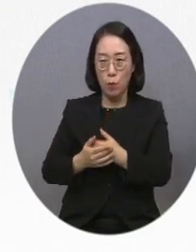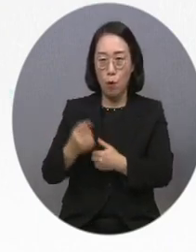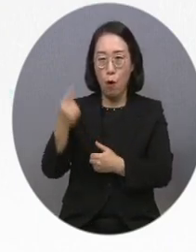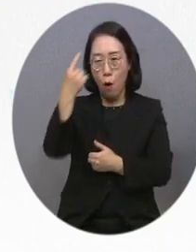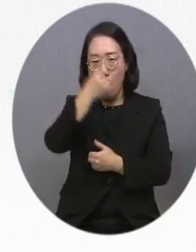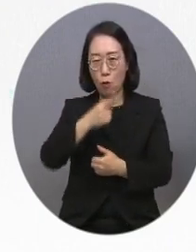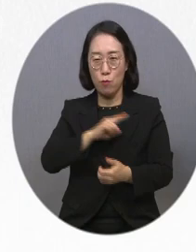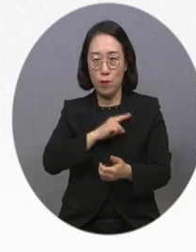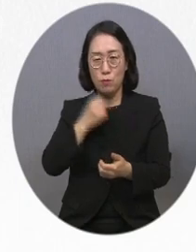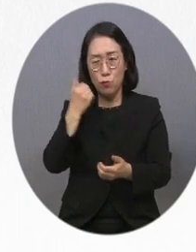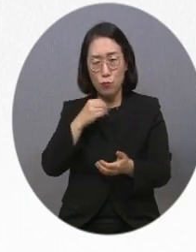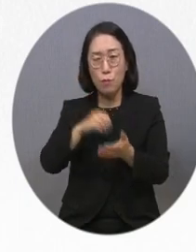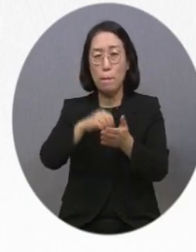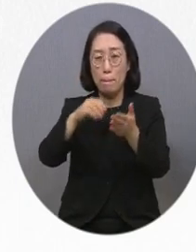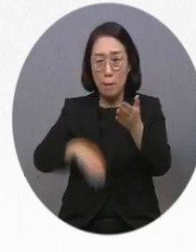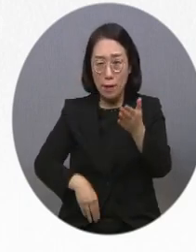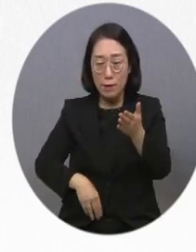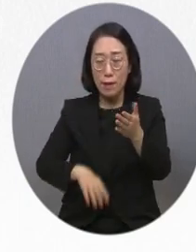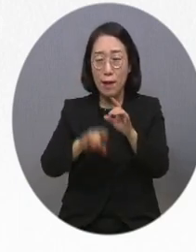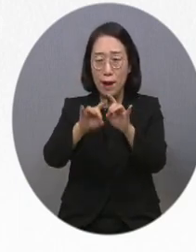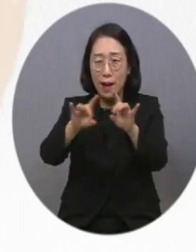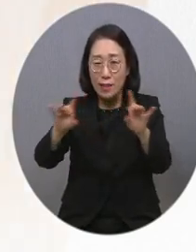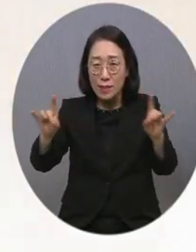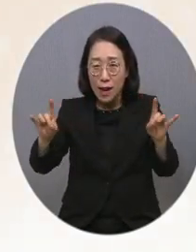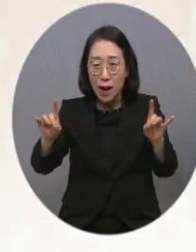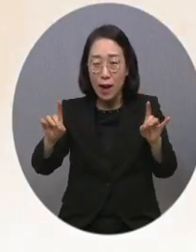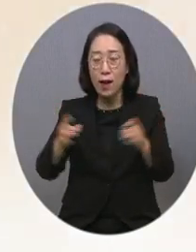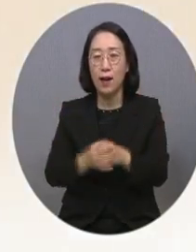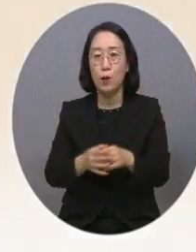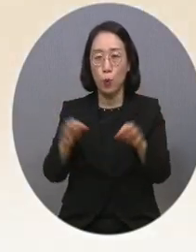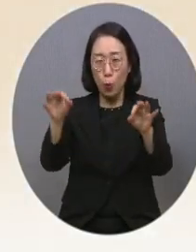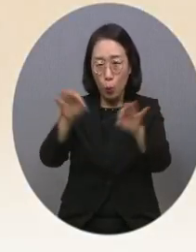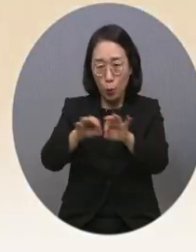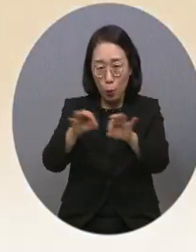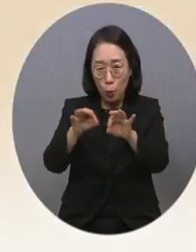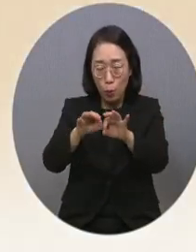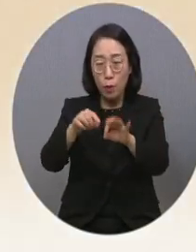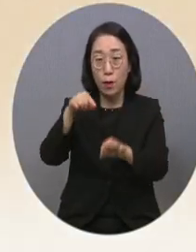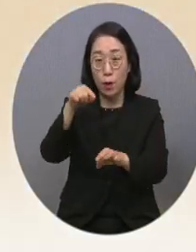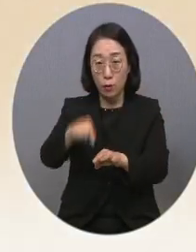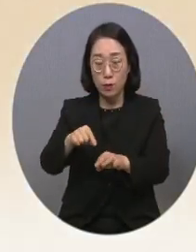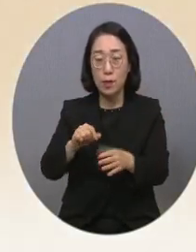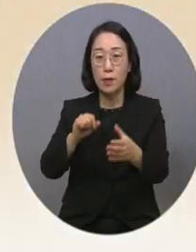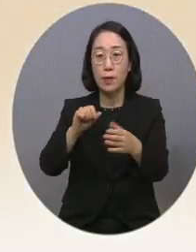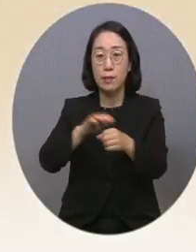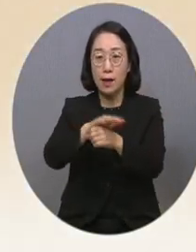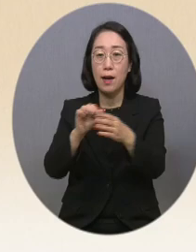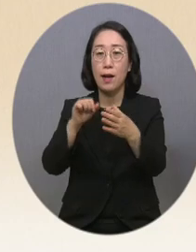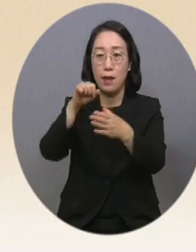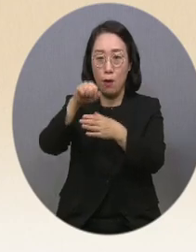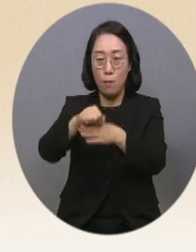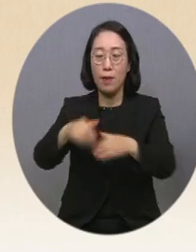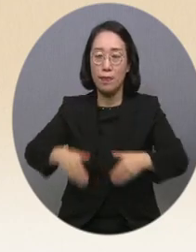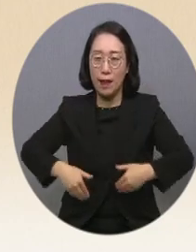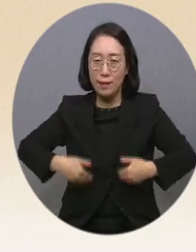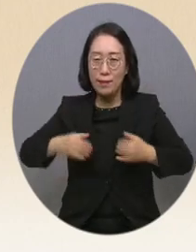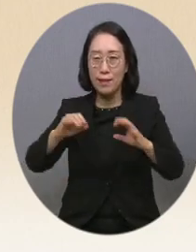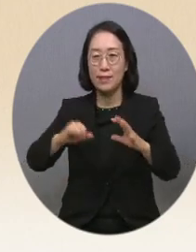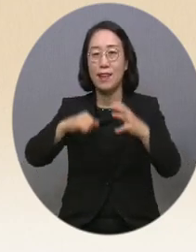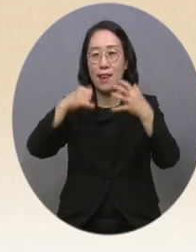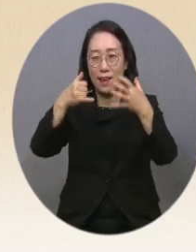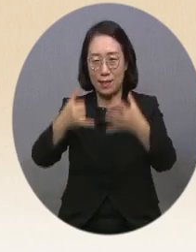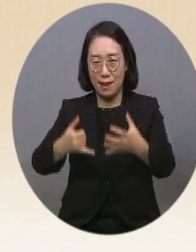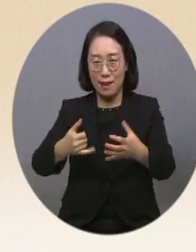않았던 수많은 기부자 한 분 한 분의 나눔이 모여 사랑의 열매는 지금도 따뜻한 세상을